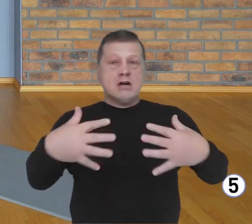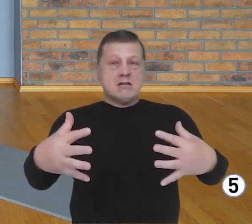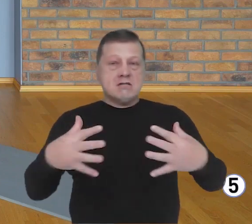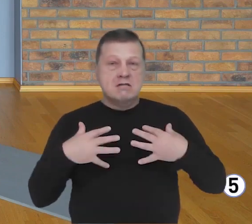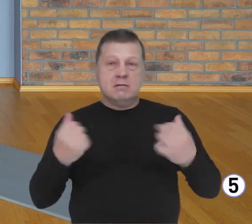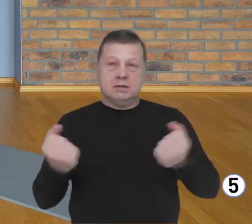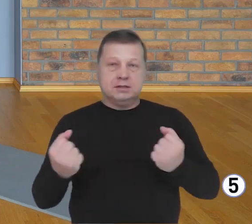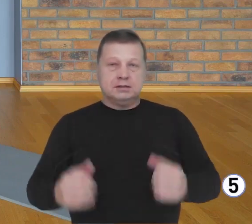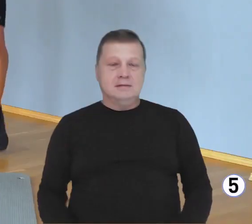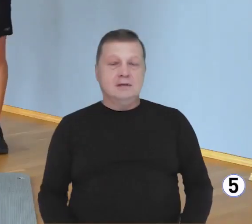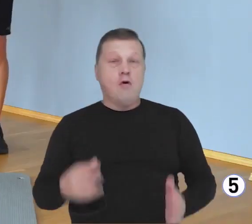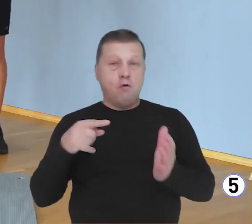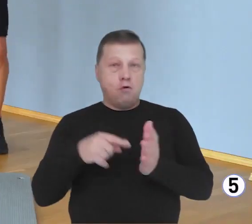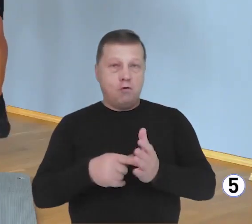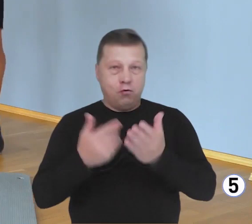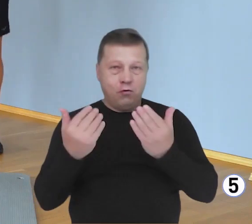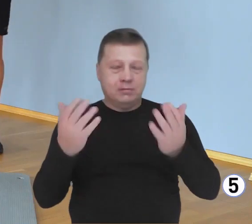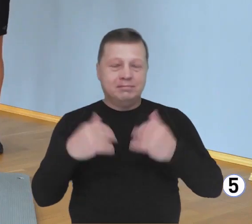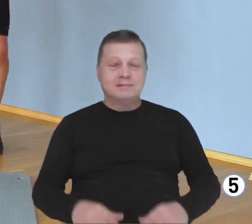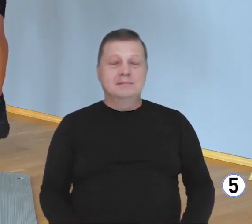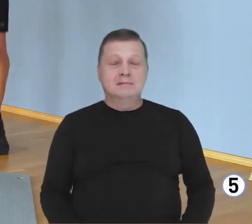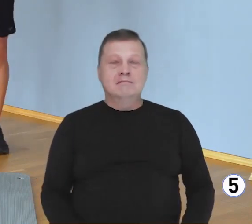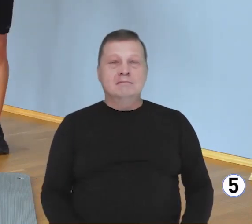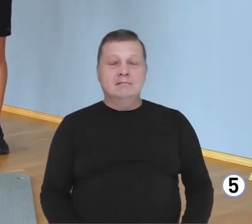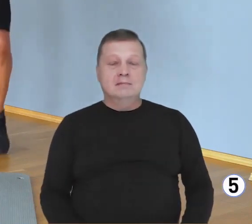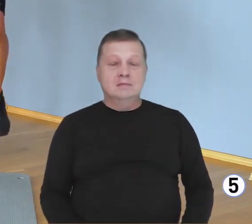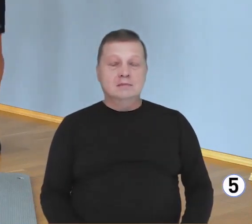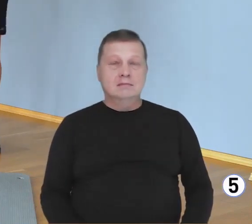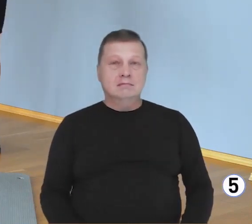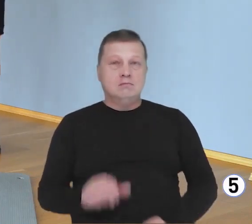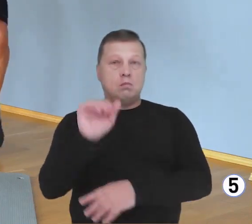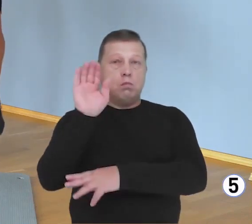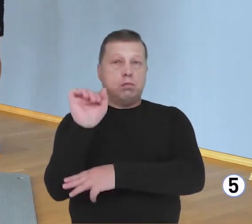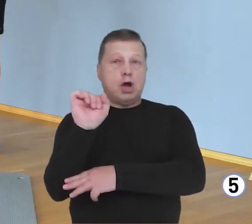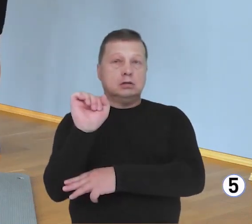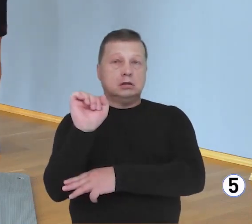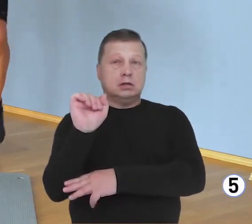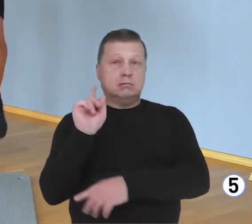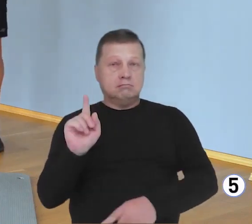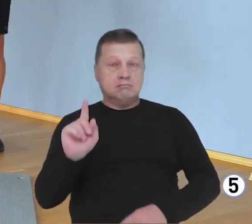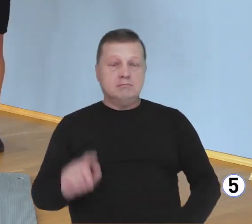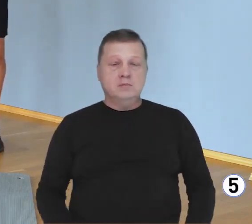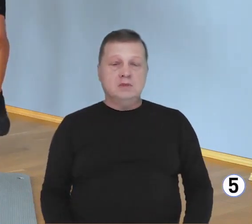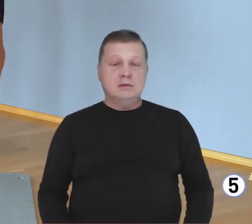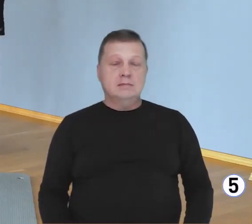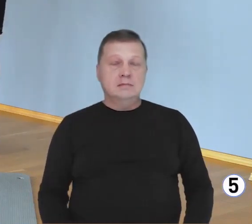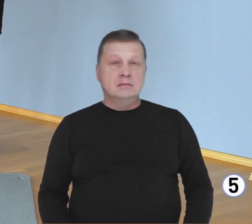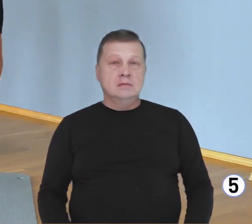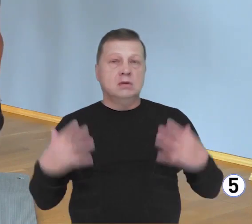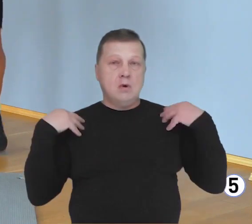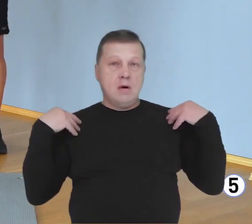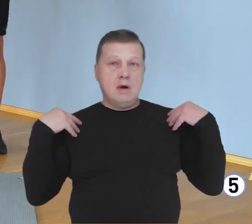Oddychajcie głęboko. O właśnie. Super. Wyprostowani.